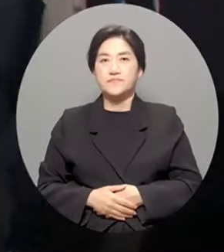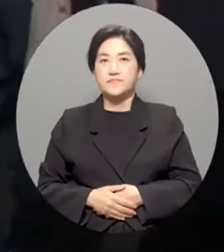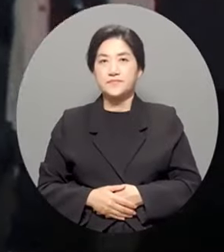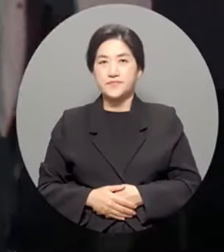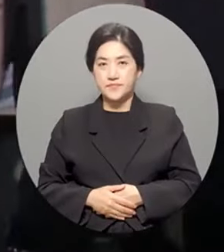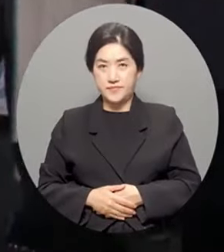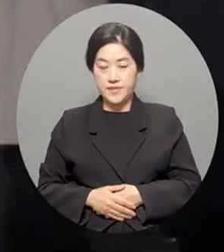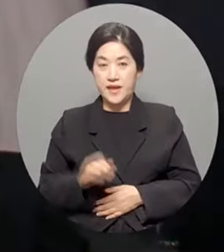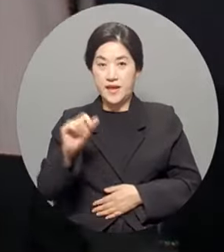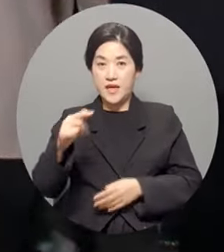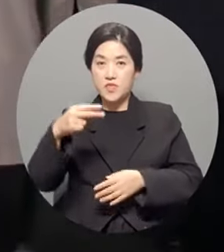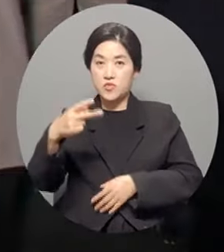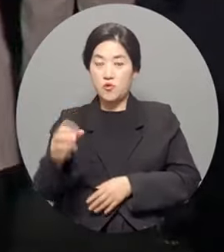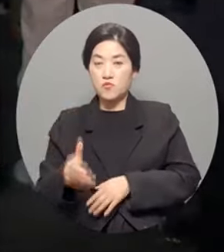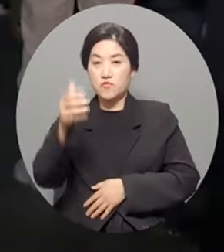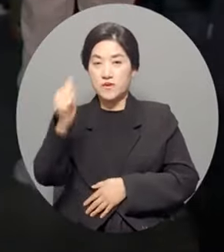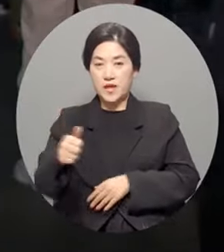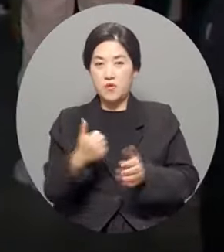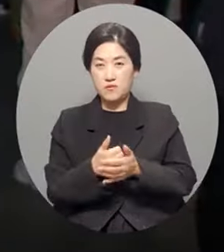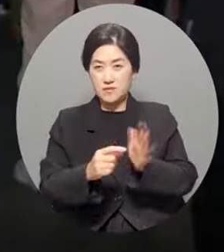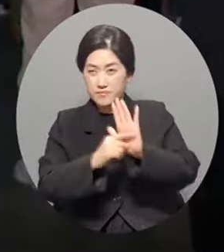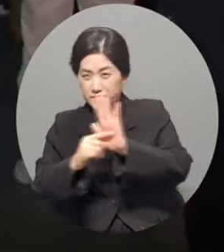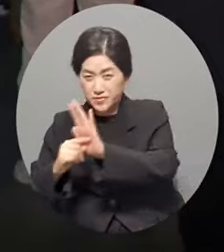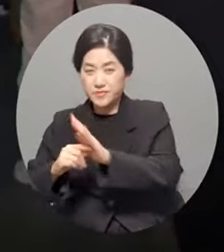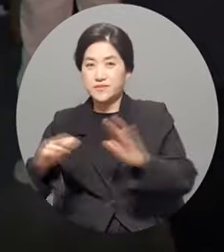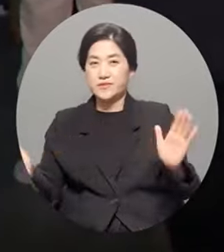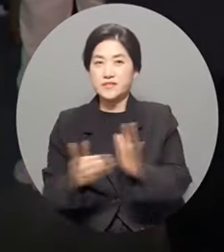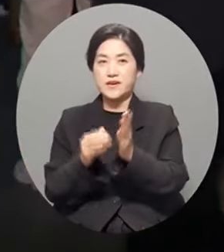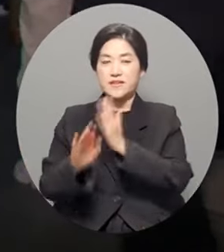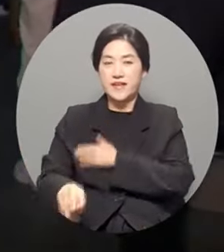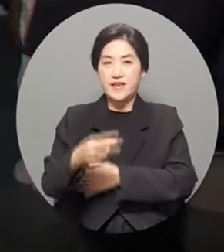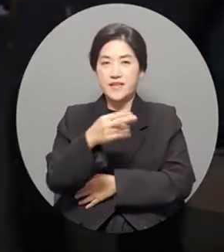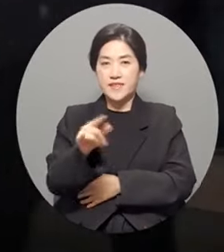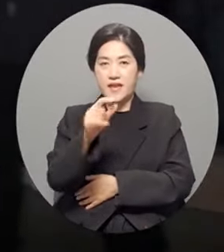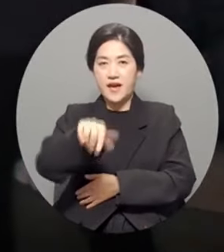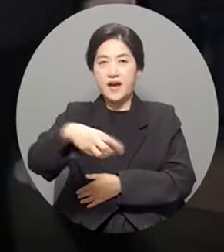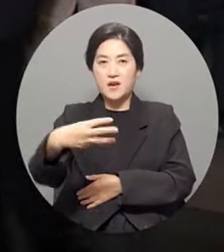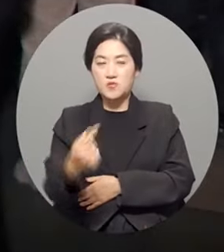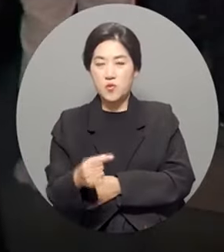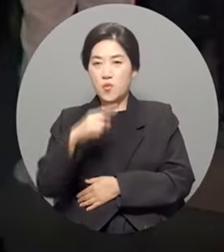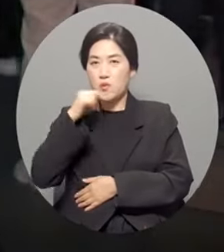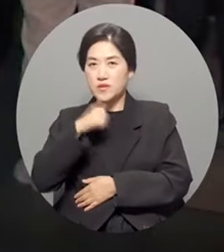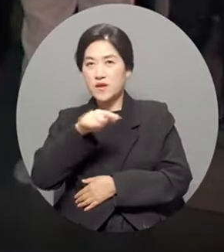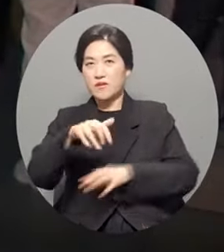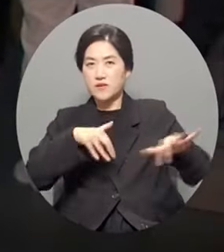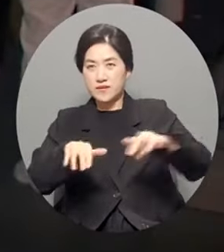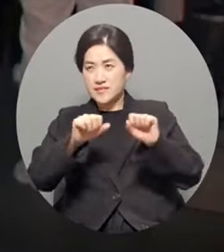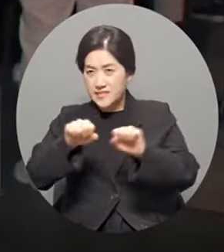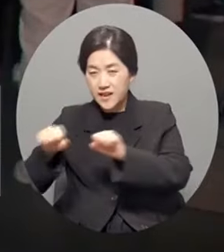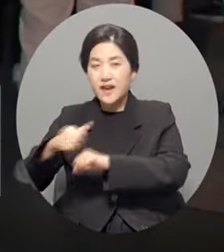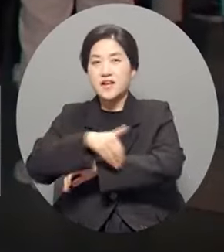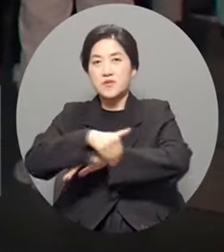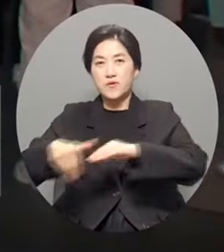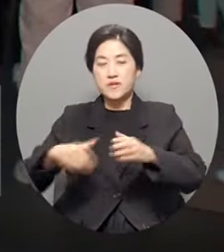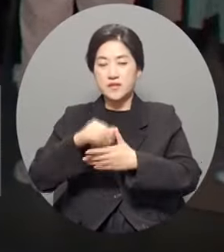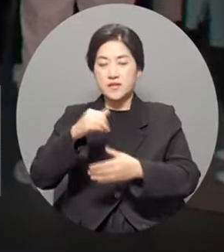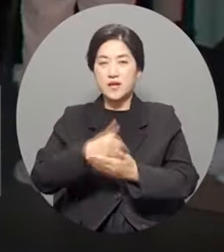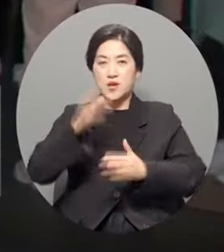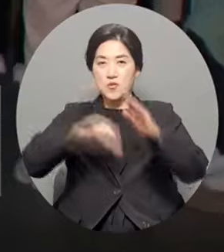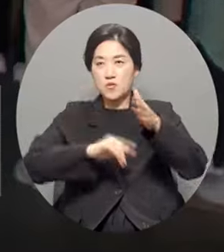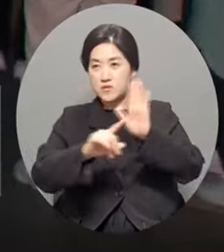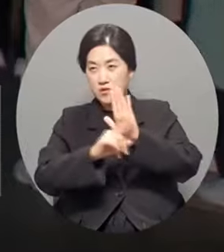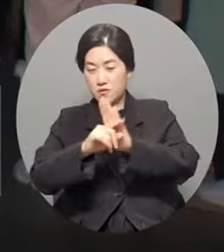네, 한 위원장은 이곳 유세 행사를 마친 뒤 대학로와 홍대 등 거리 인사를 할 예정입니다. 총선 공식